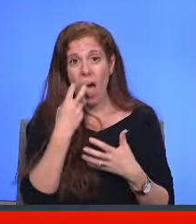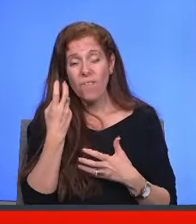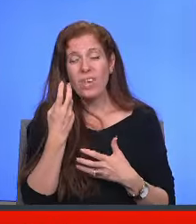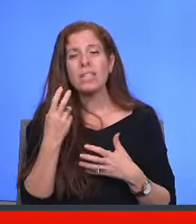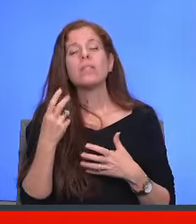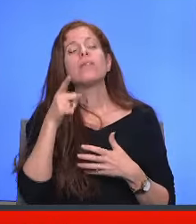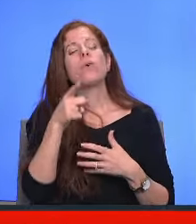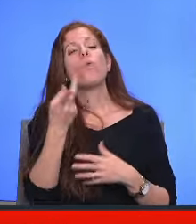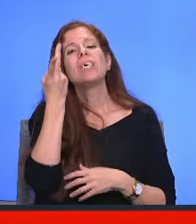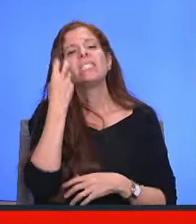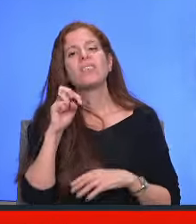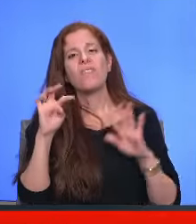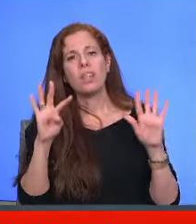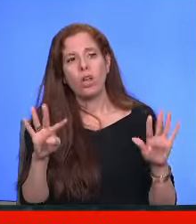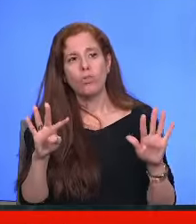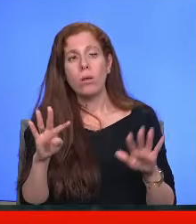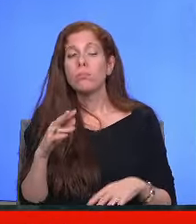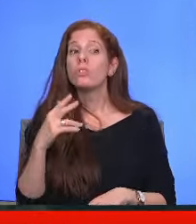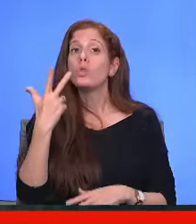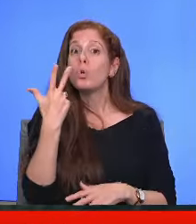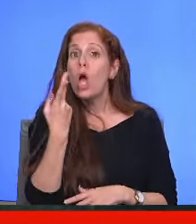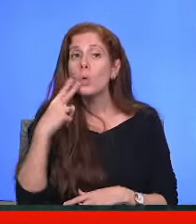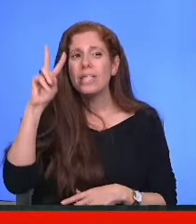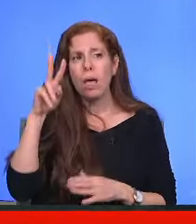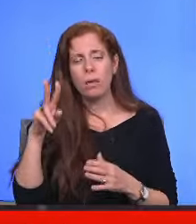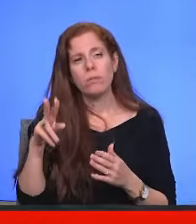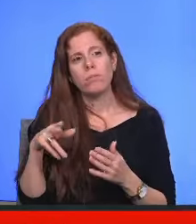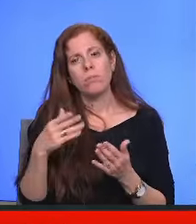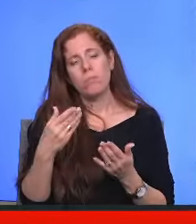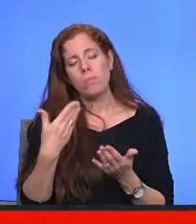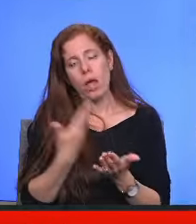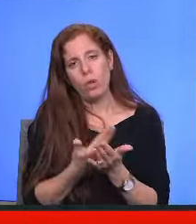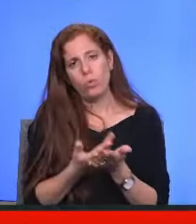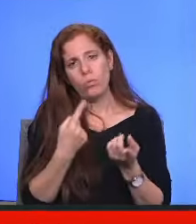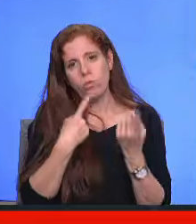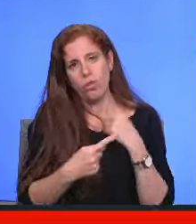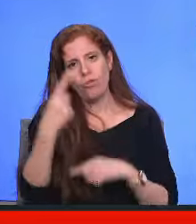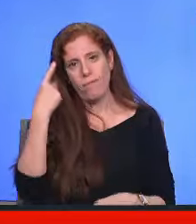29, שלושה יותר מהנתון המקביל בשנה שעברה.